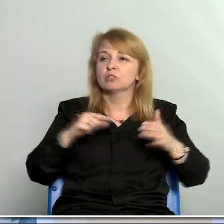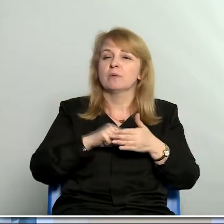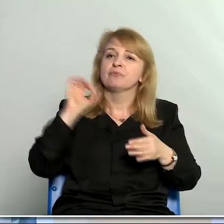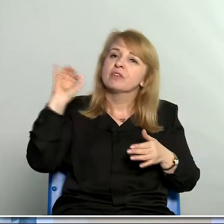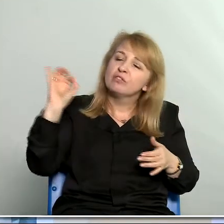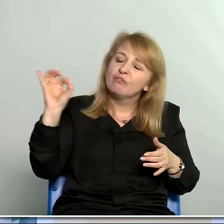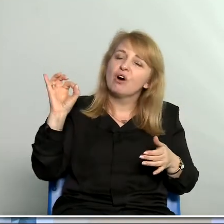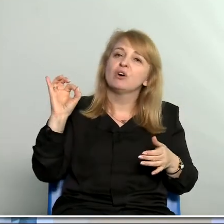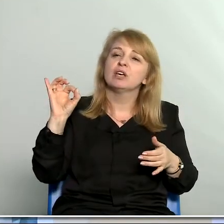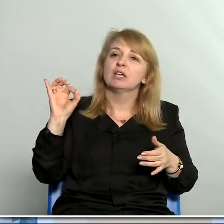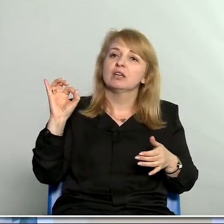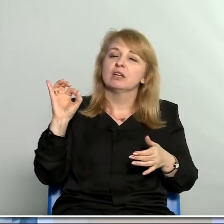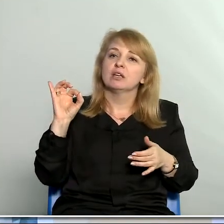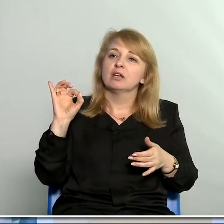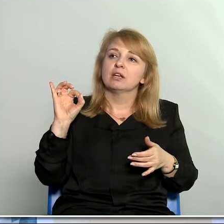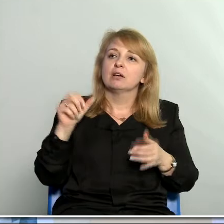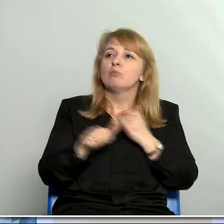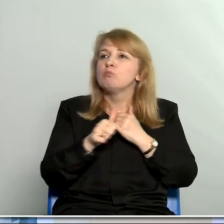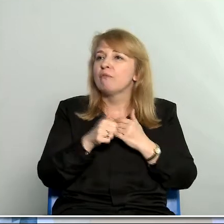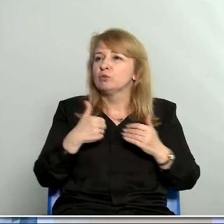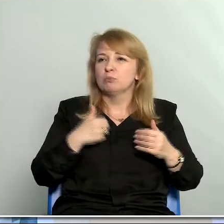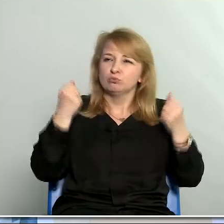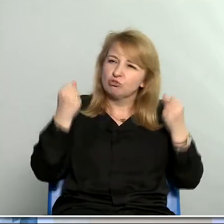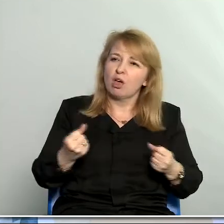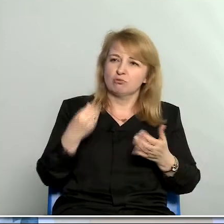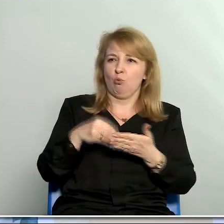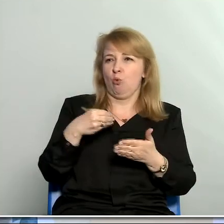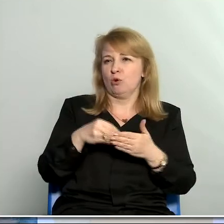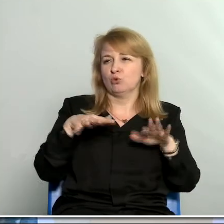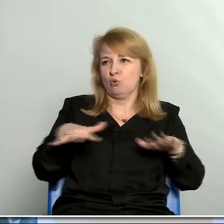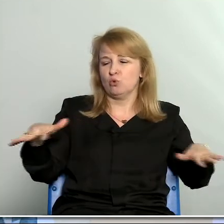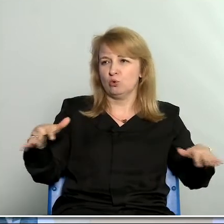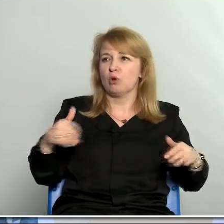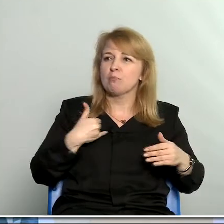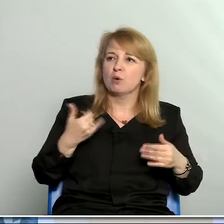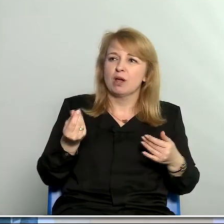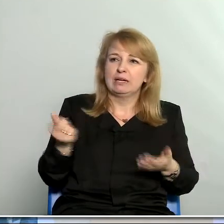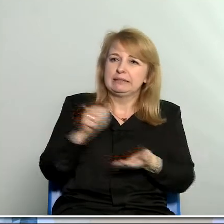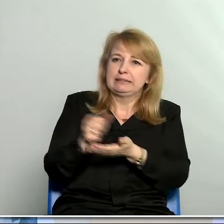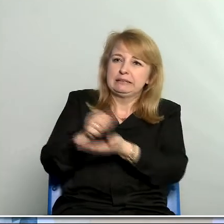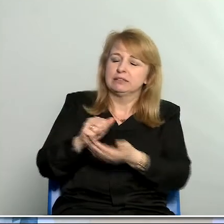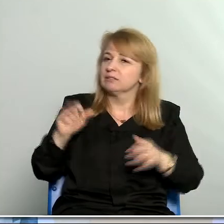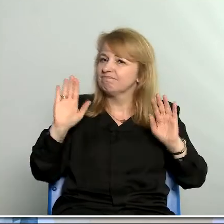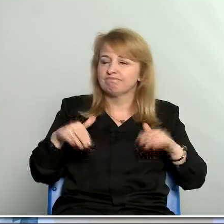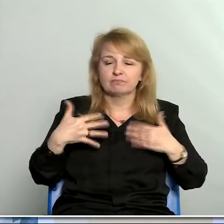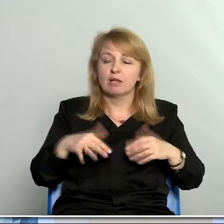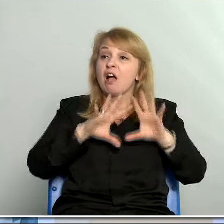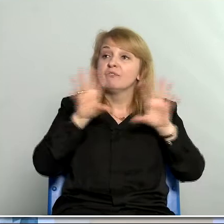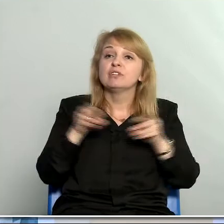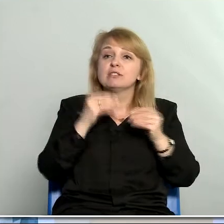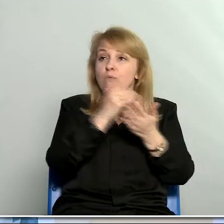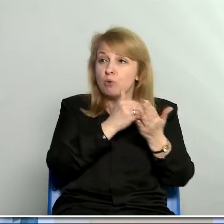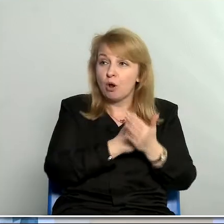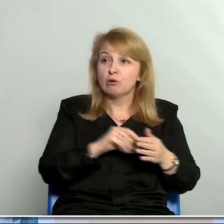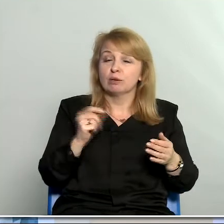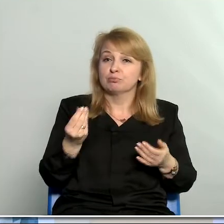Kubatura generalnie powodowała duże obciążenia kosztowe w interwencjach, w alokacjach. I wszystkie programy, jak